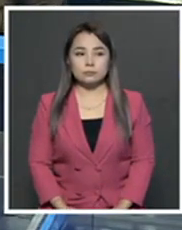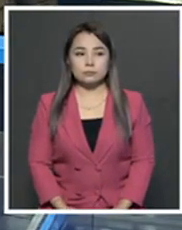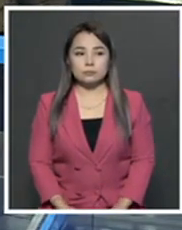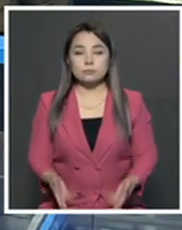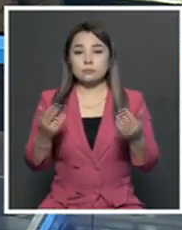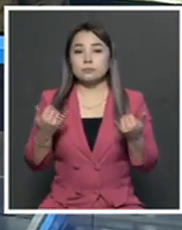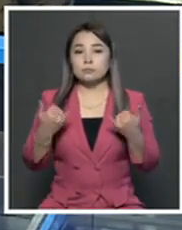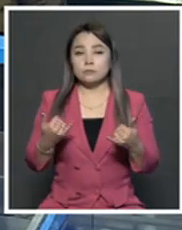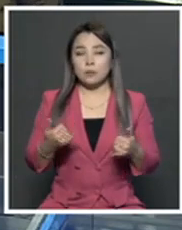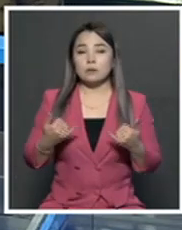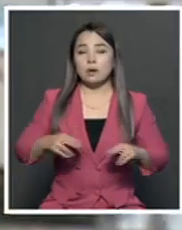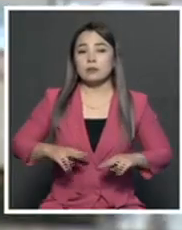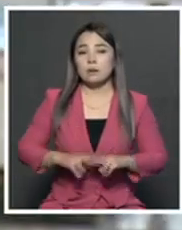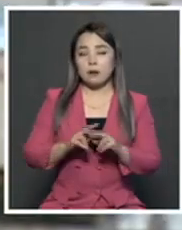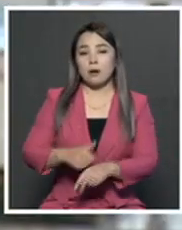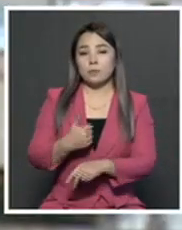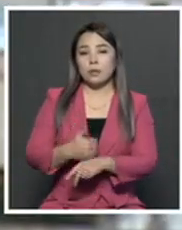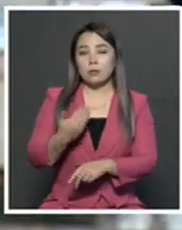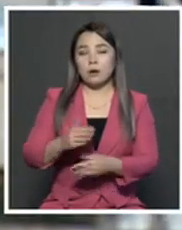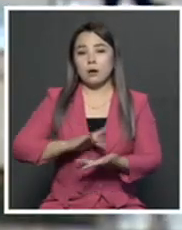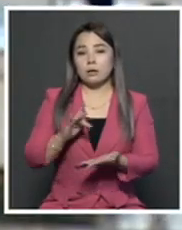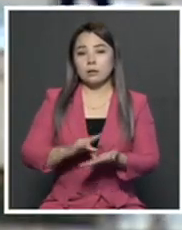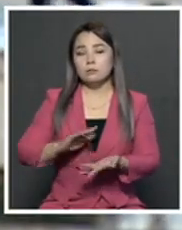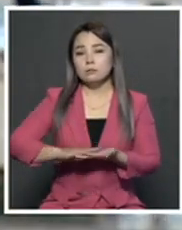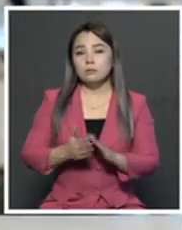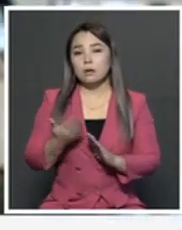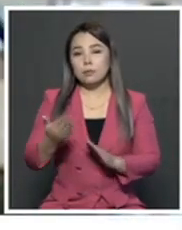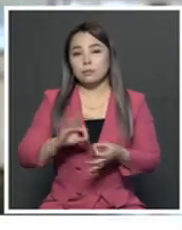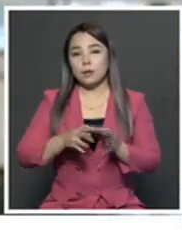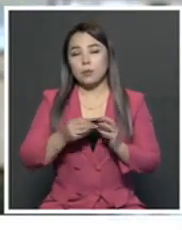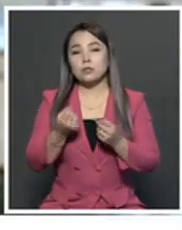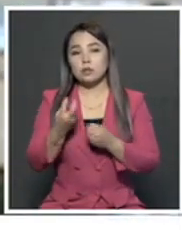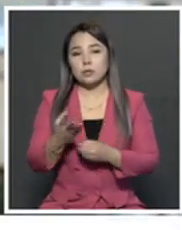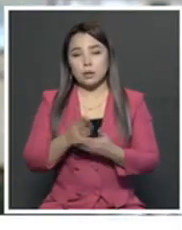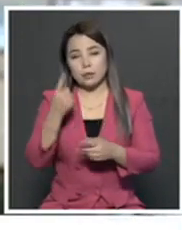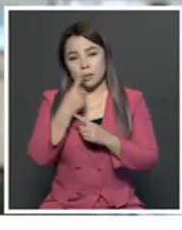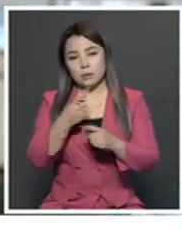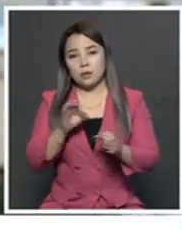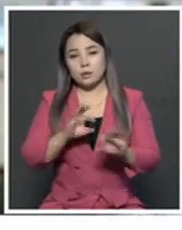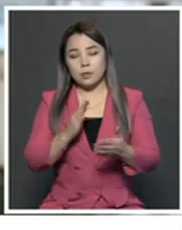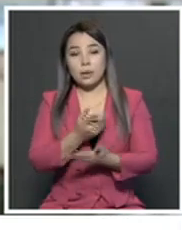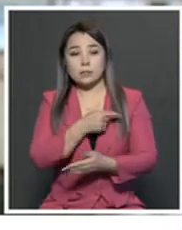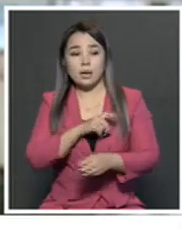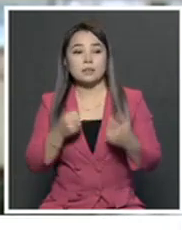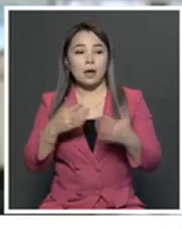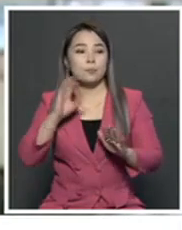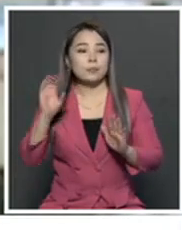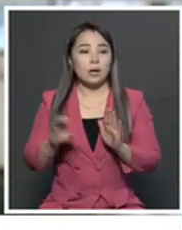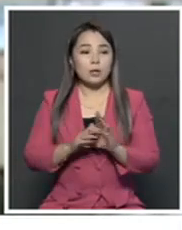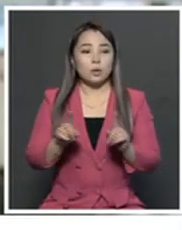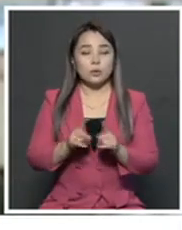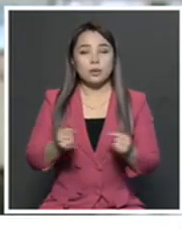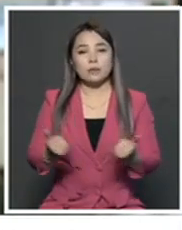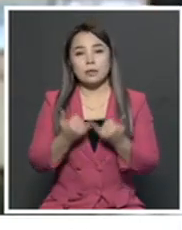Я бүгін елорда әкімі қаладағы эпидемиологиялық жағдайға байланысты бірнеше ескертуін айтты. Оның алғашқысы санитарлық талаптарға бағынып, жиын